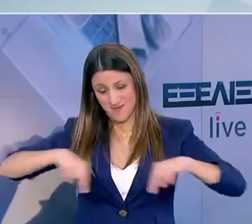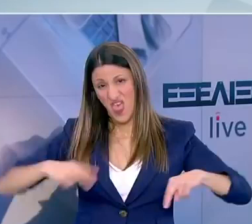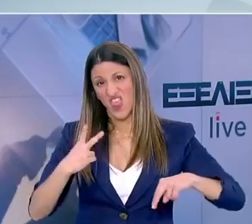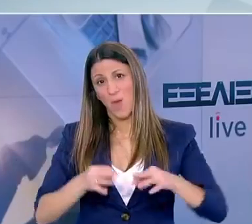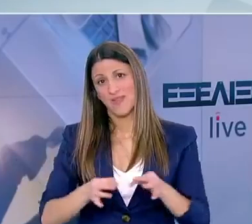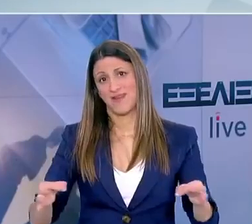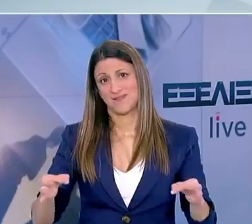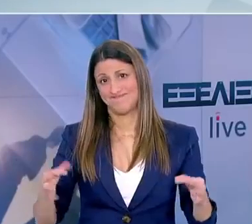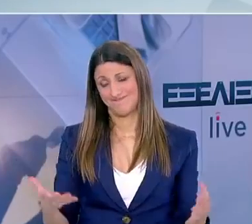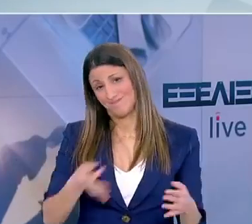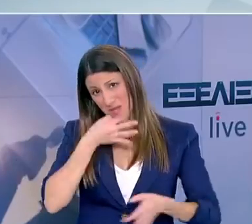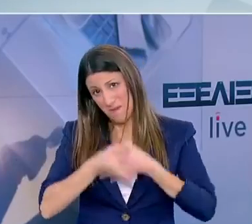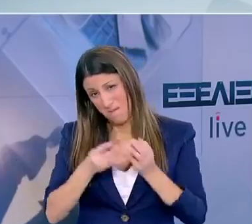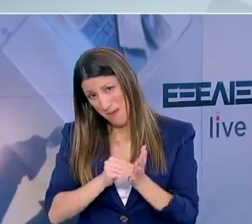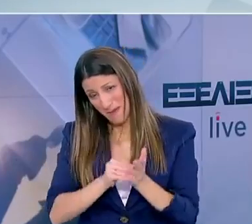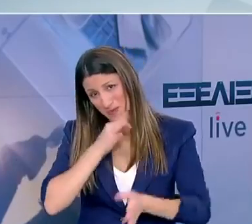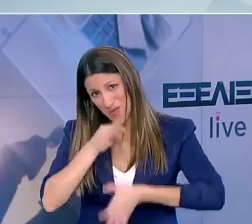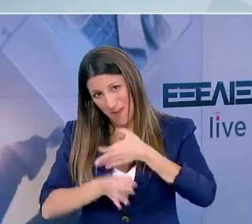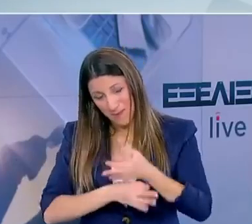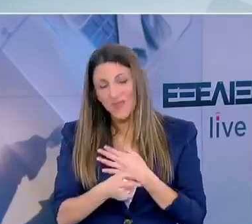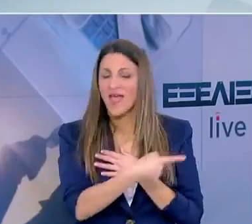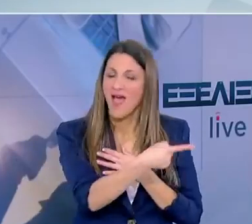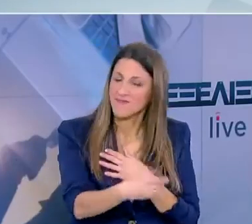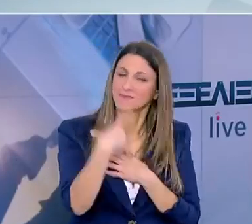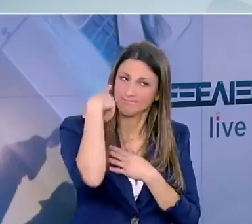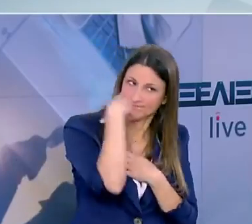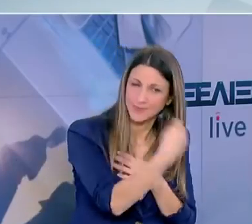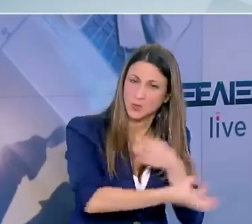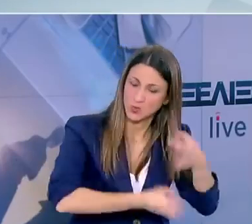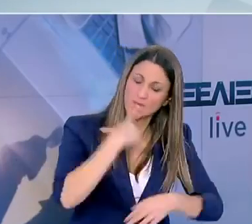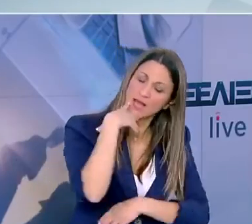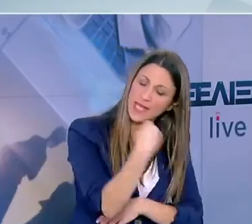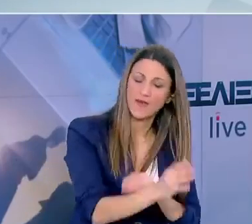εμείς. Και θεωρώ ότι θα μας βοηθήσουν σε αυτή την προσπάθεια. Τους έχω εμπιστοσύνη.